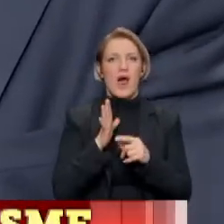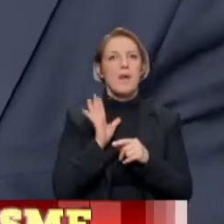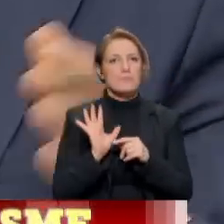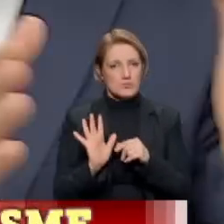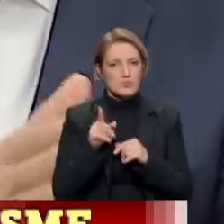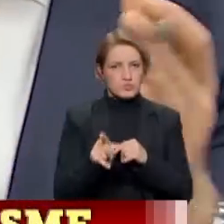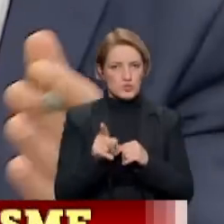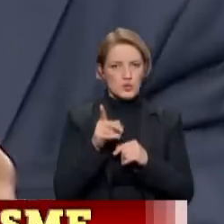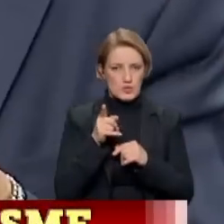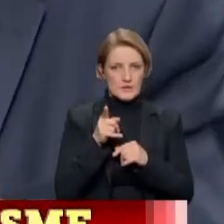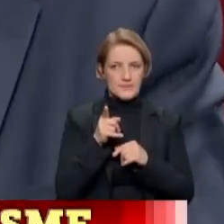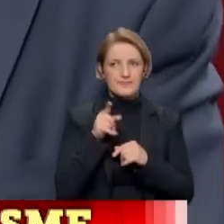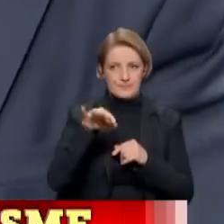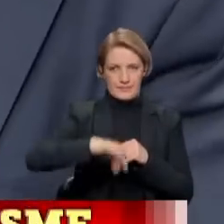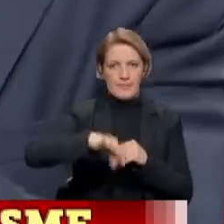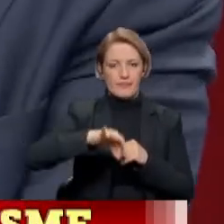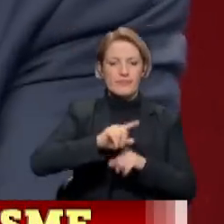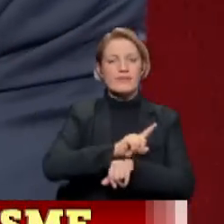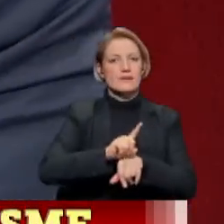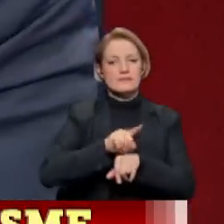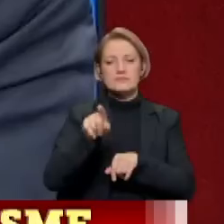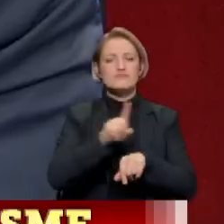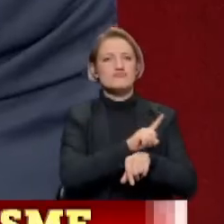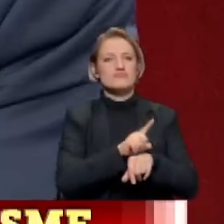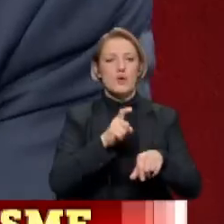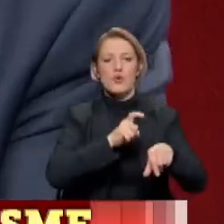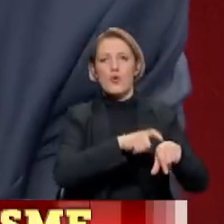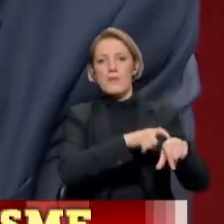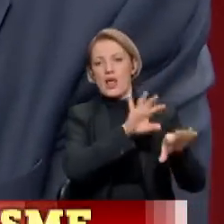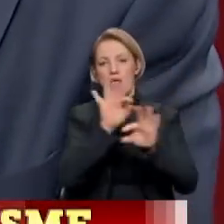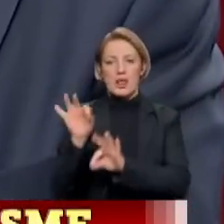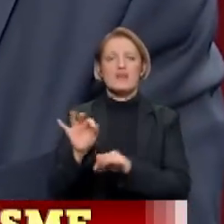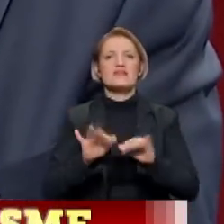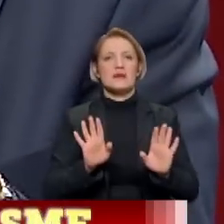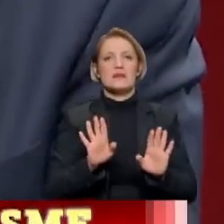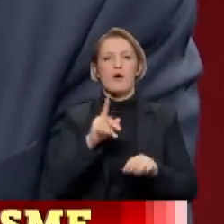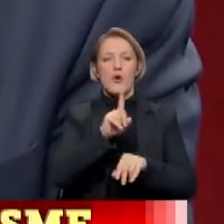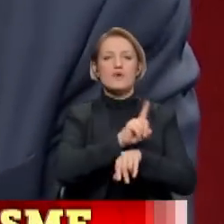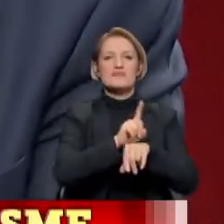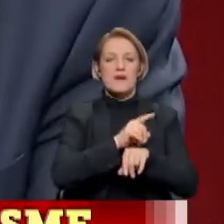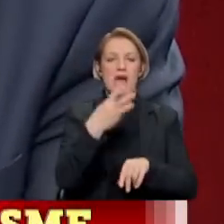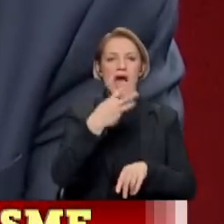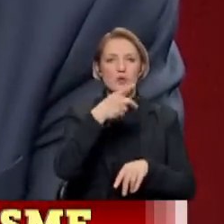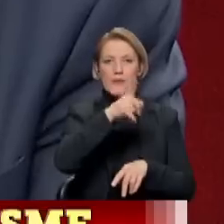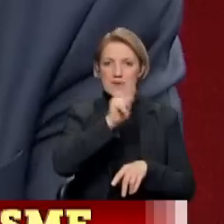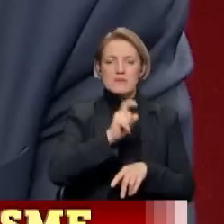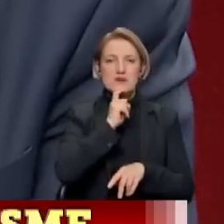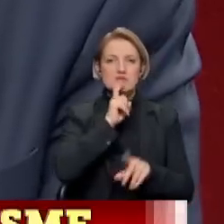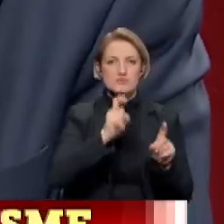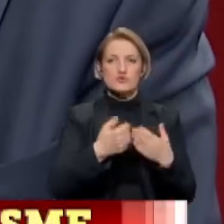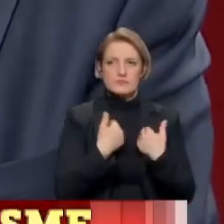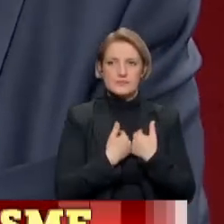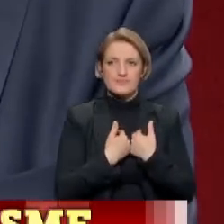ama onun bugünkü süreç, o günkü sürecin kopyası değil. O zaman da biz Erdoğan'a yapılanı yanlış bulduk.